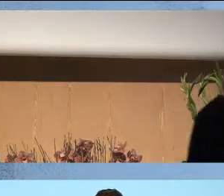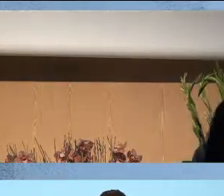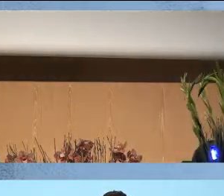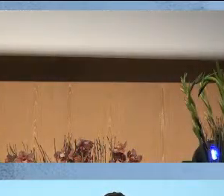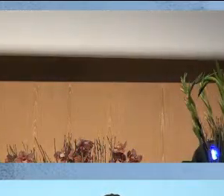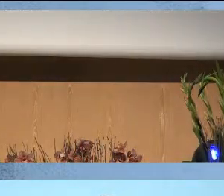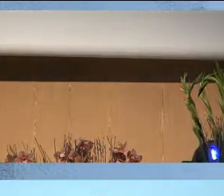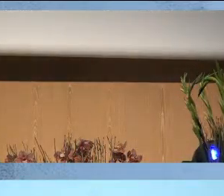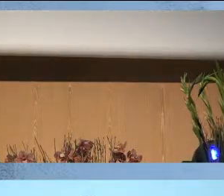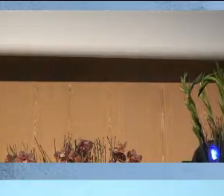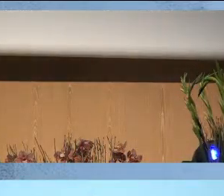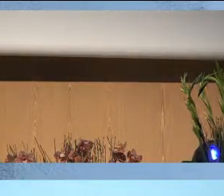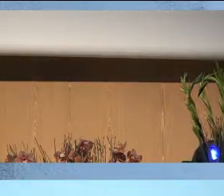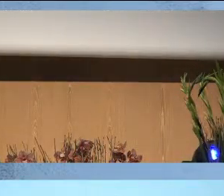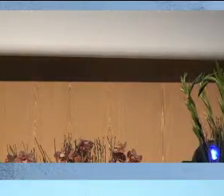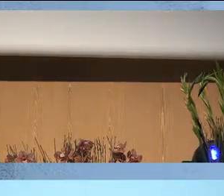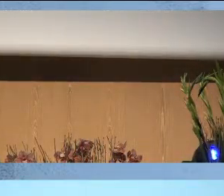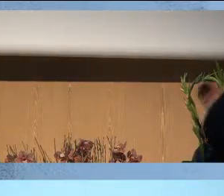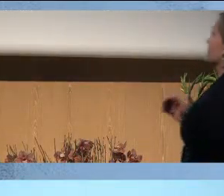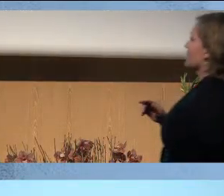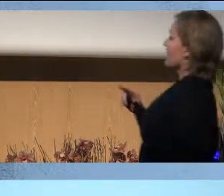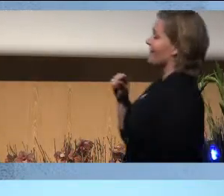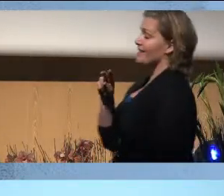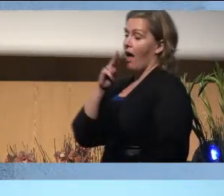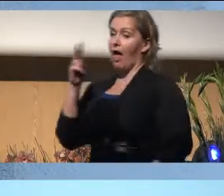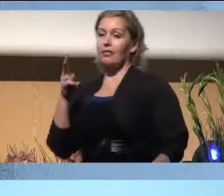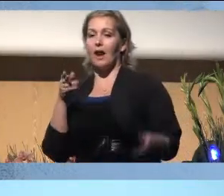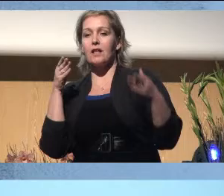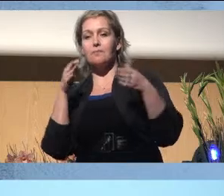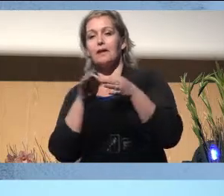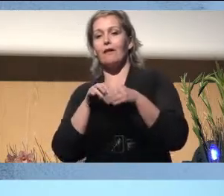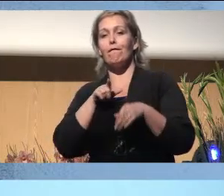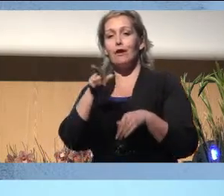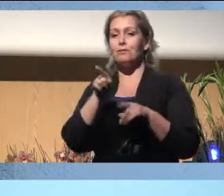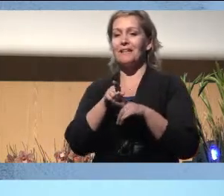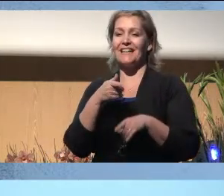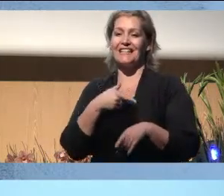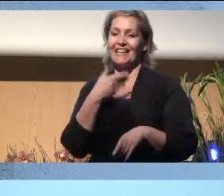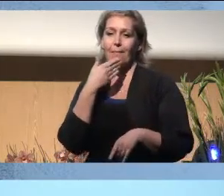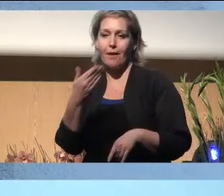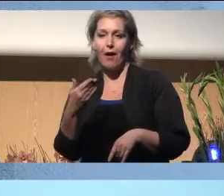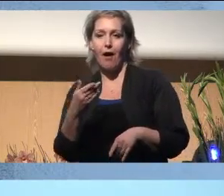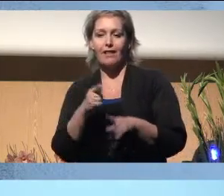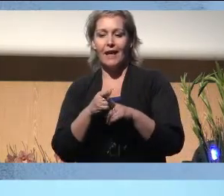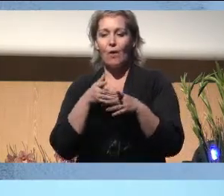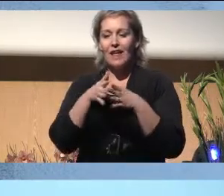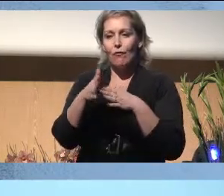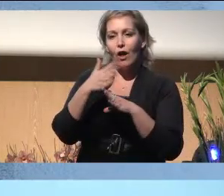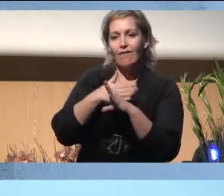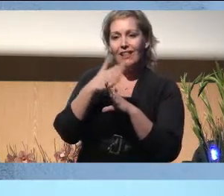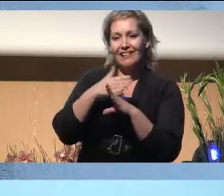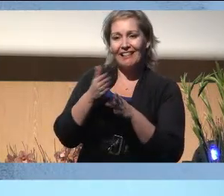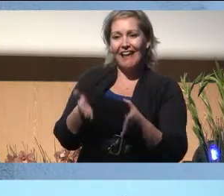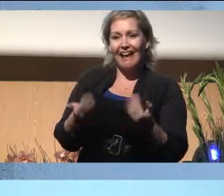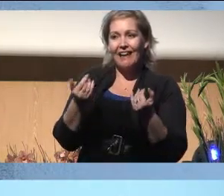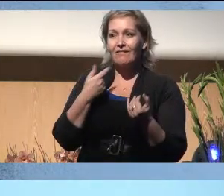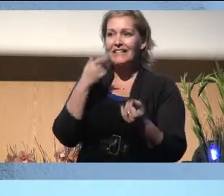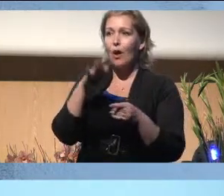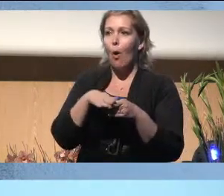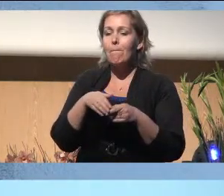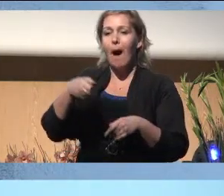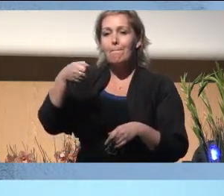att vara med om detta. Men det finns andra aspekter av flygning som inte är fullt så bra. För nu kan vi jämföra kvalitet. Äntligen. Vad säger ni